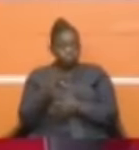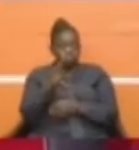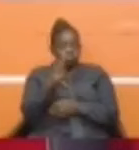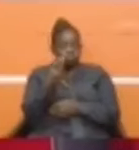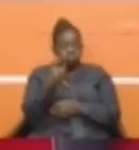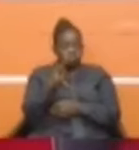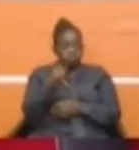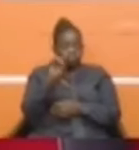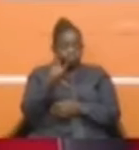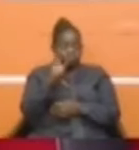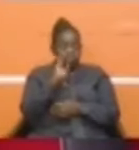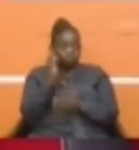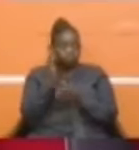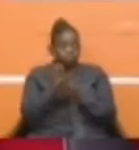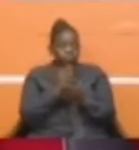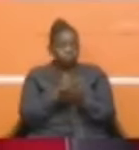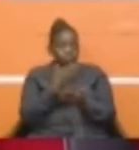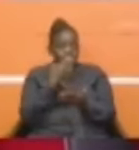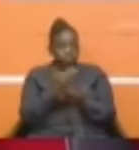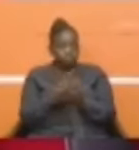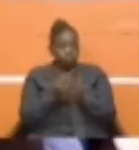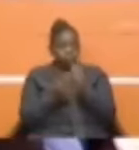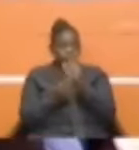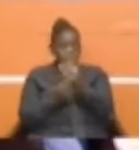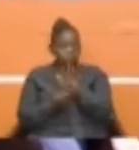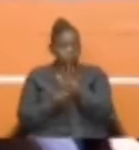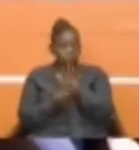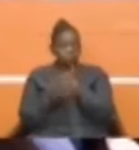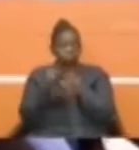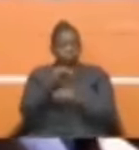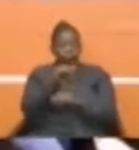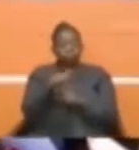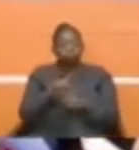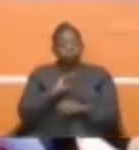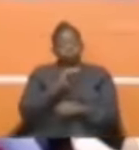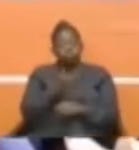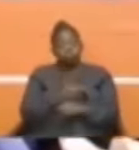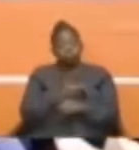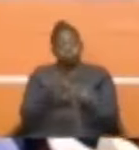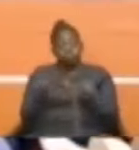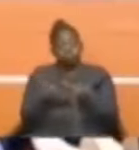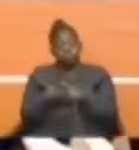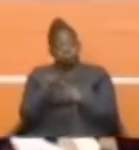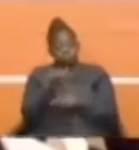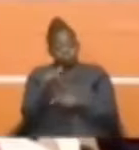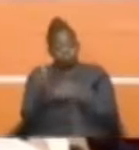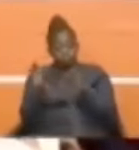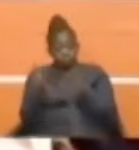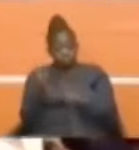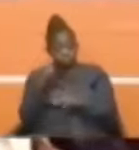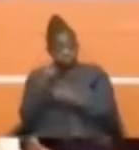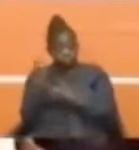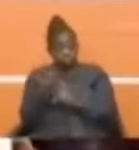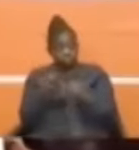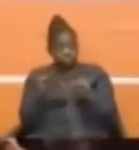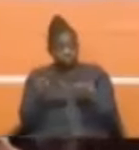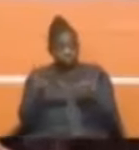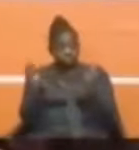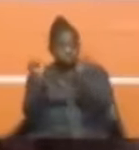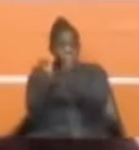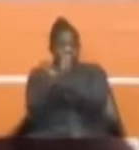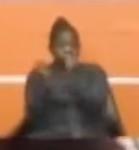Itungo Kyagulanyi olw'okubeera ekyokulabirako ekirungi eri bakyala banne era nti akoze kinene okulaba ng'abantu abakyali mu